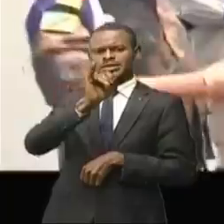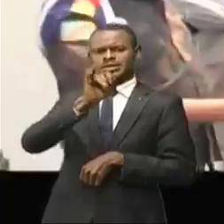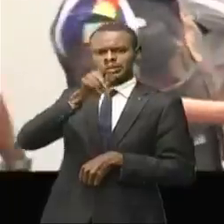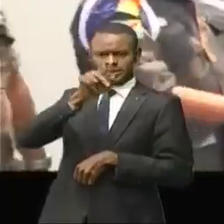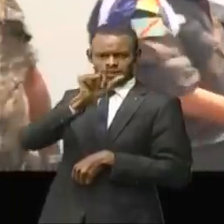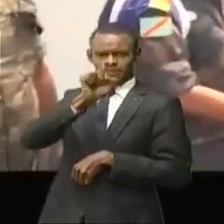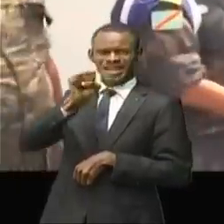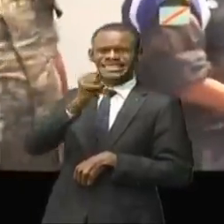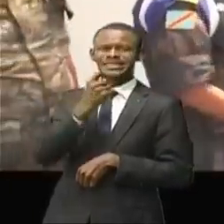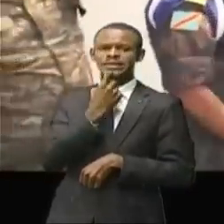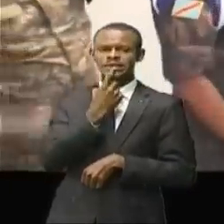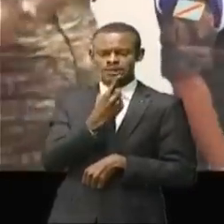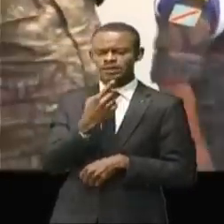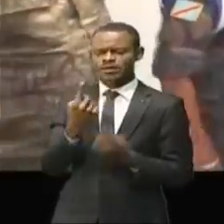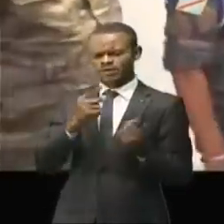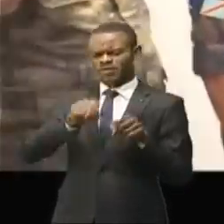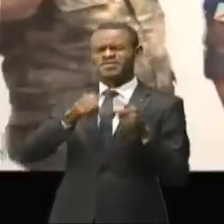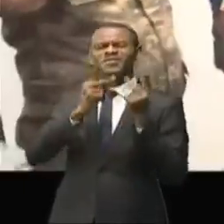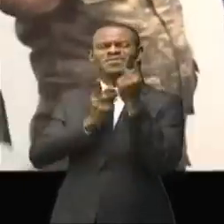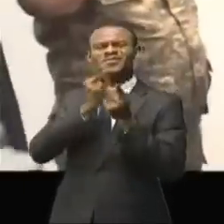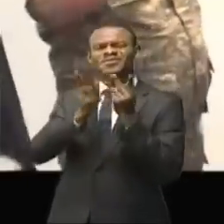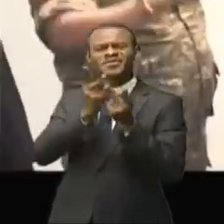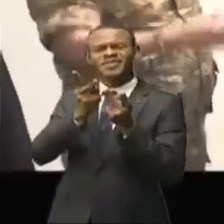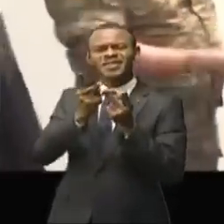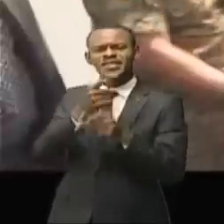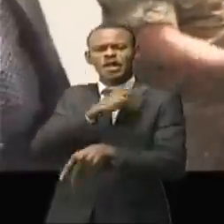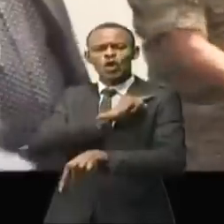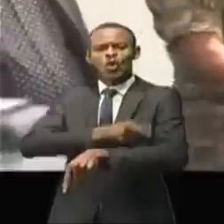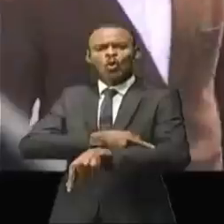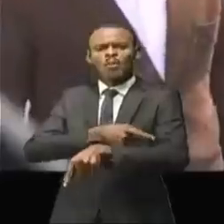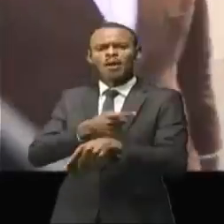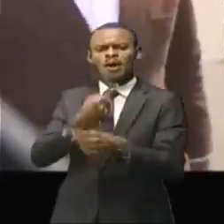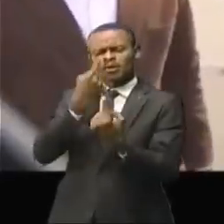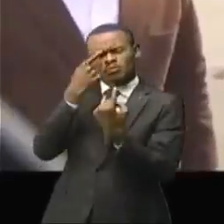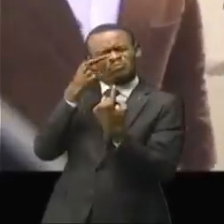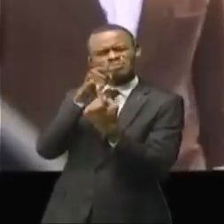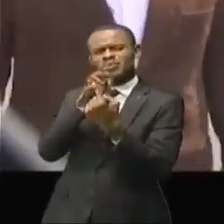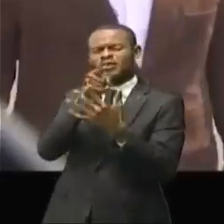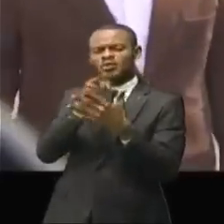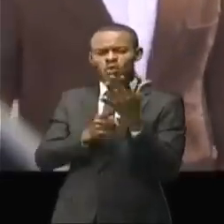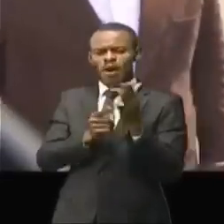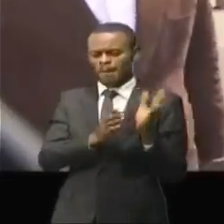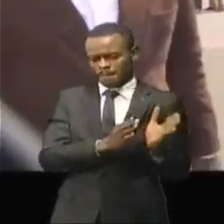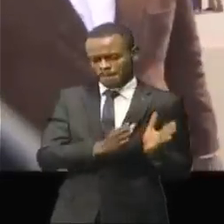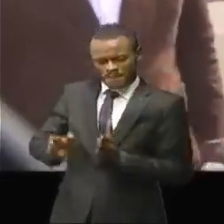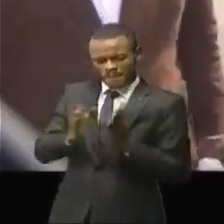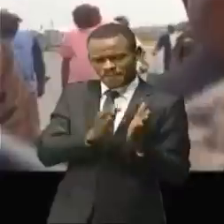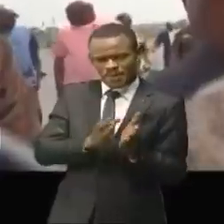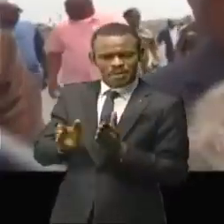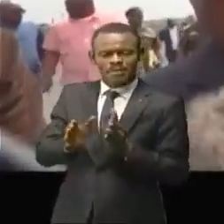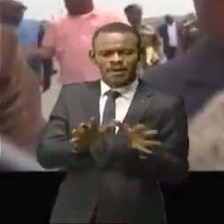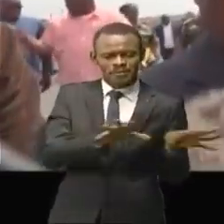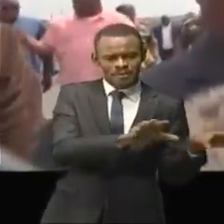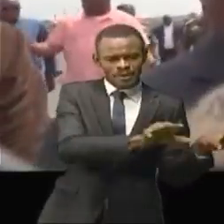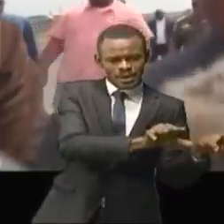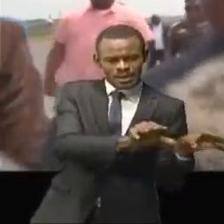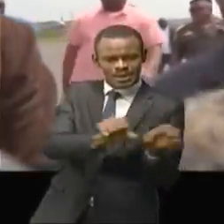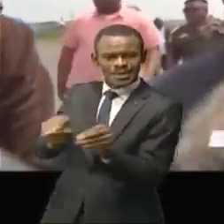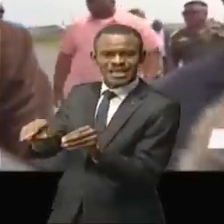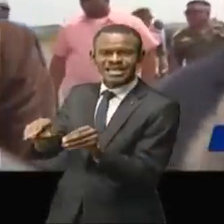cette visite constitue un virage important pour aboutir auprès cantonnement du M23 à romangabo